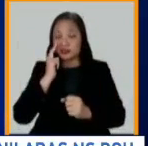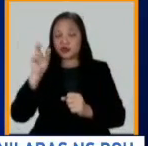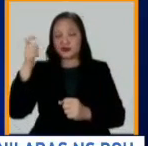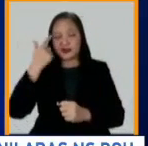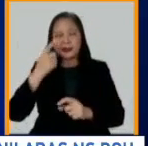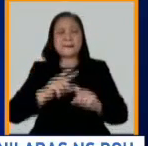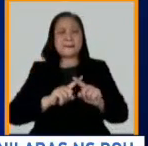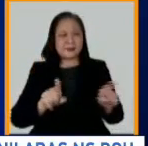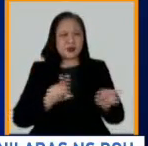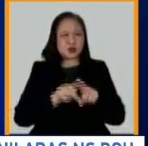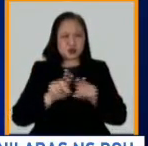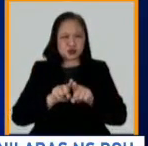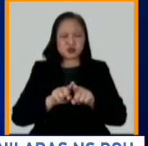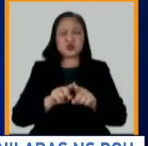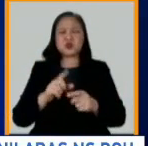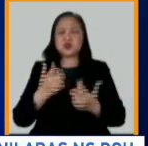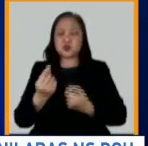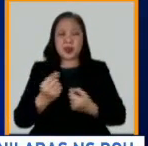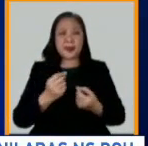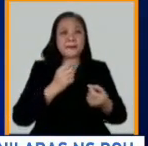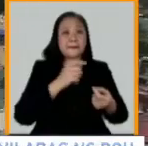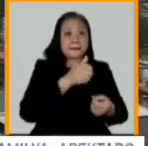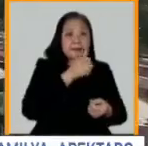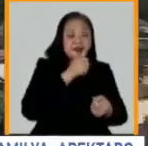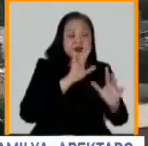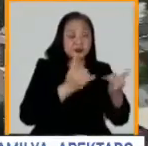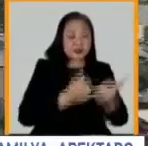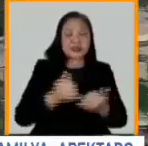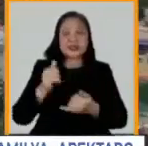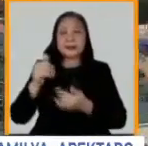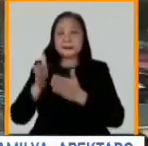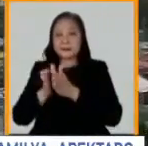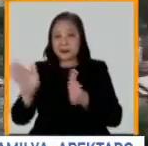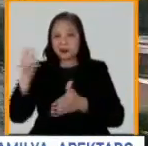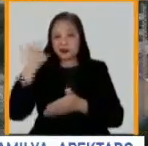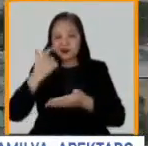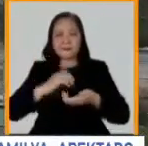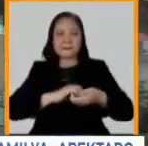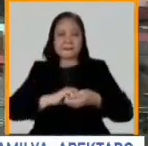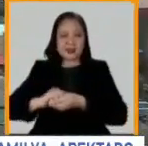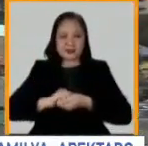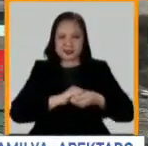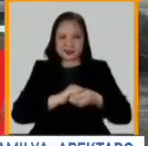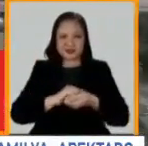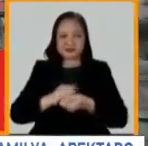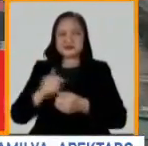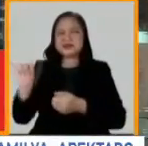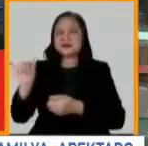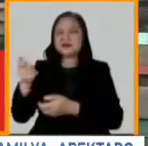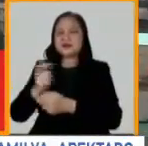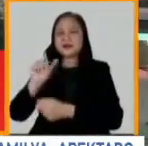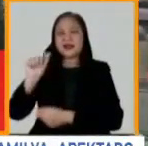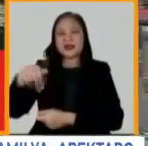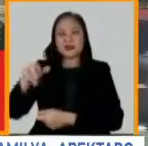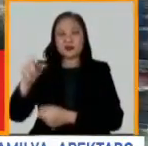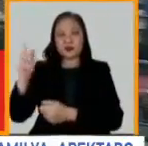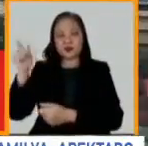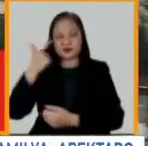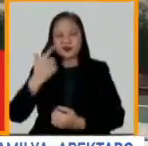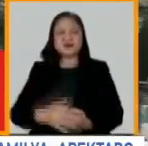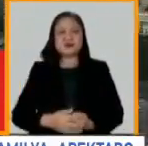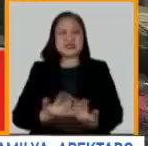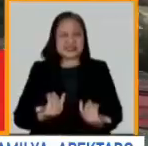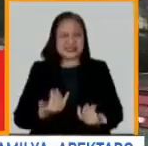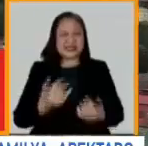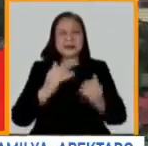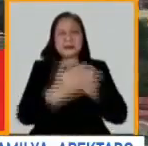o PPP ng Administrasyong Aquino. Dahil baon ng bansa sa utang, paraan daw ang PPP para magpatuloy ang